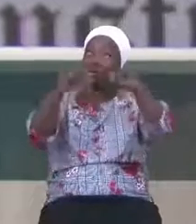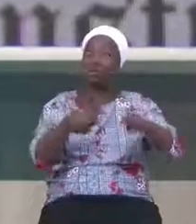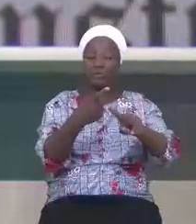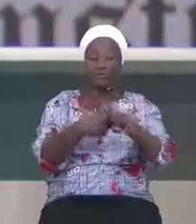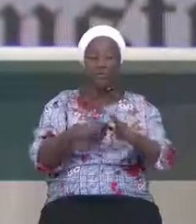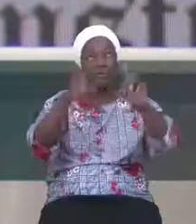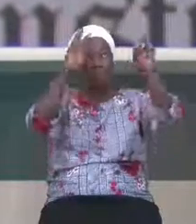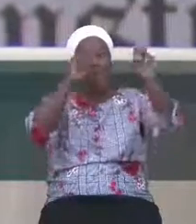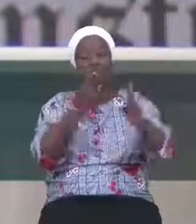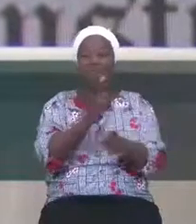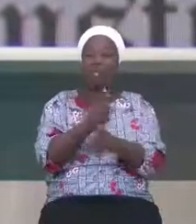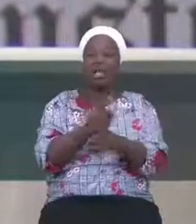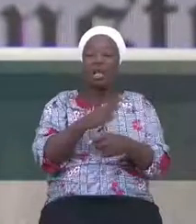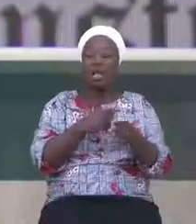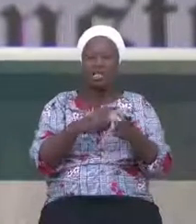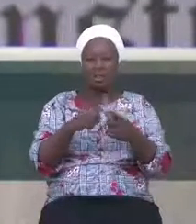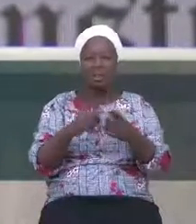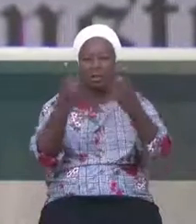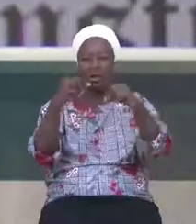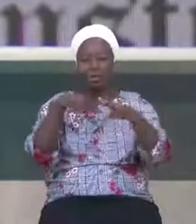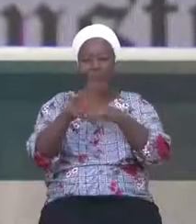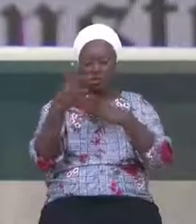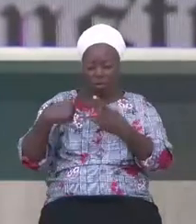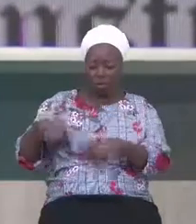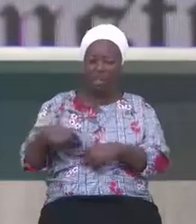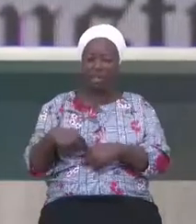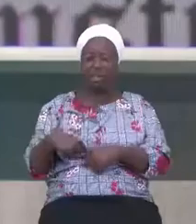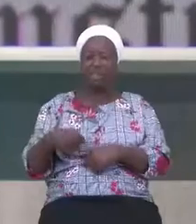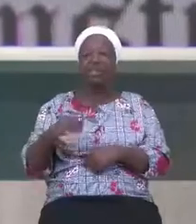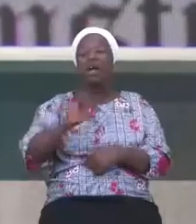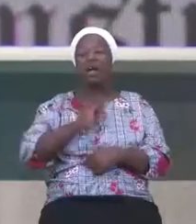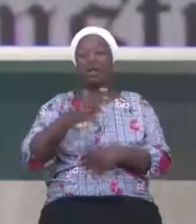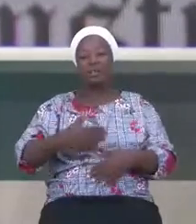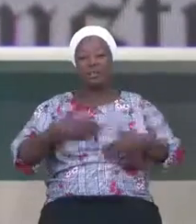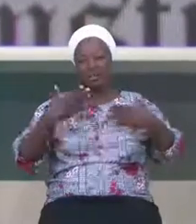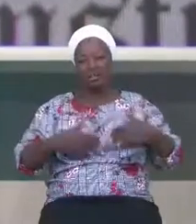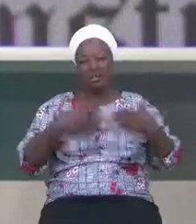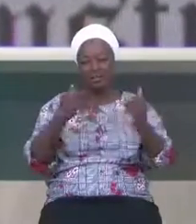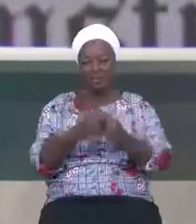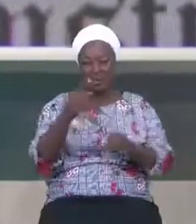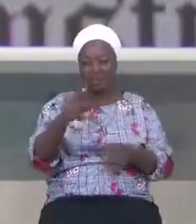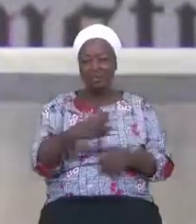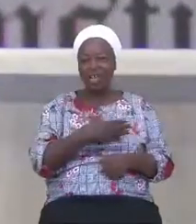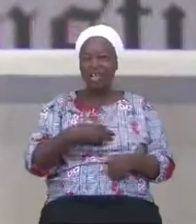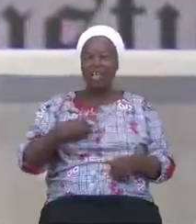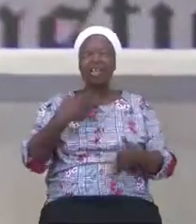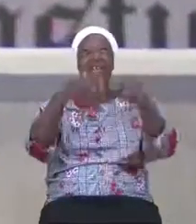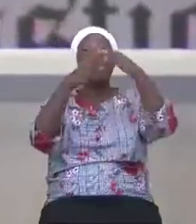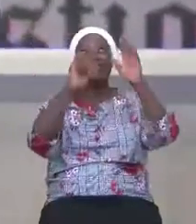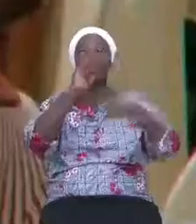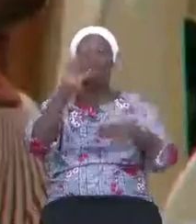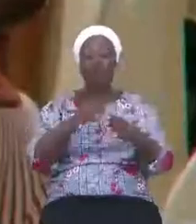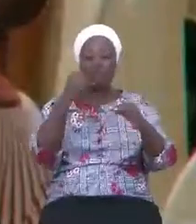lui directement et qui vient dans ton cœur. Je me réjouis avec toi, le ciel